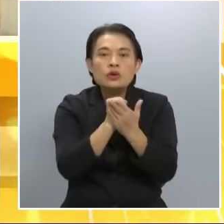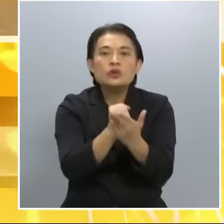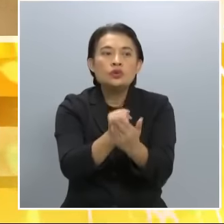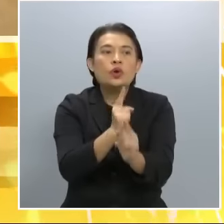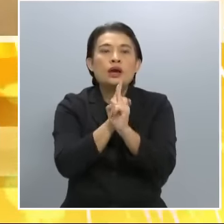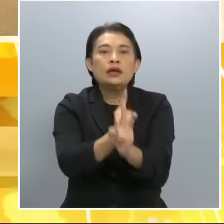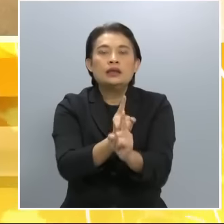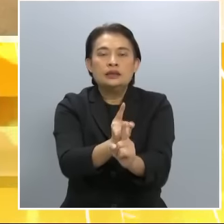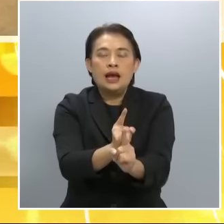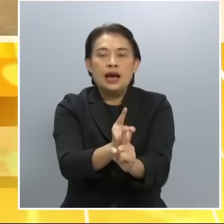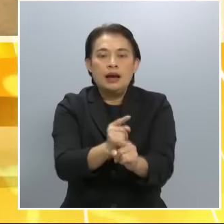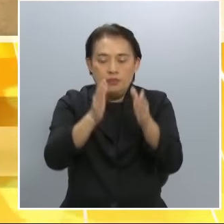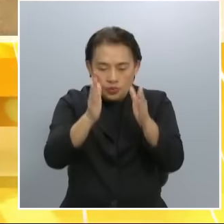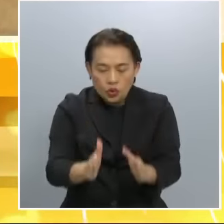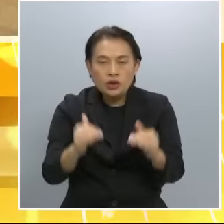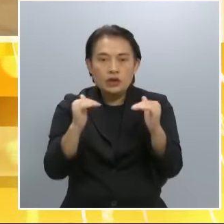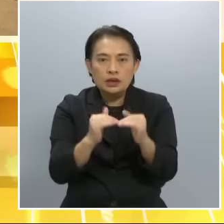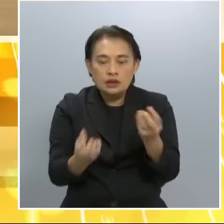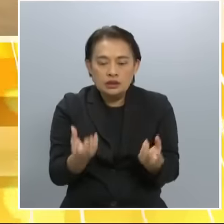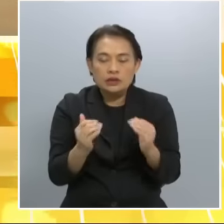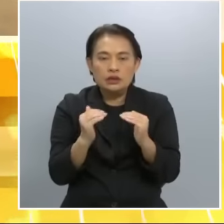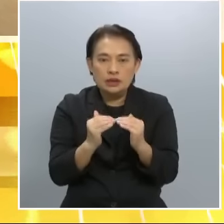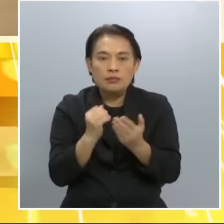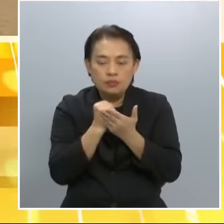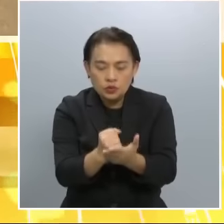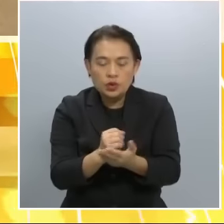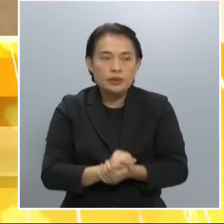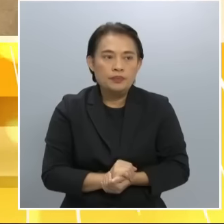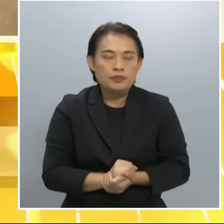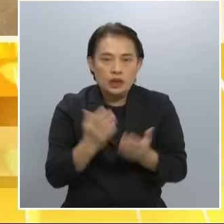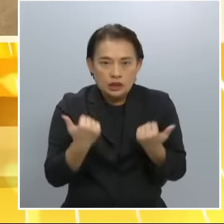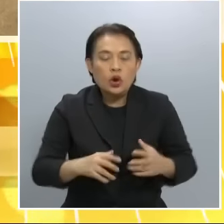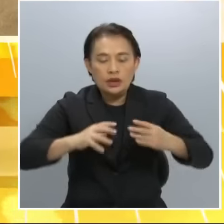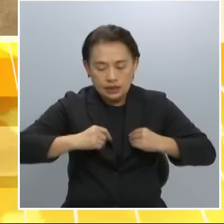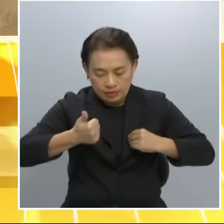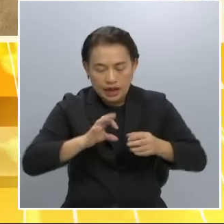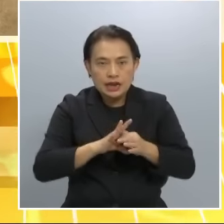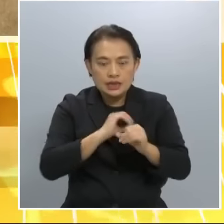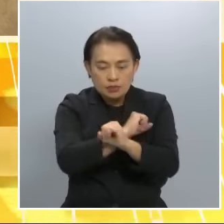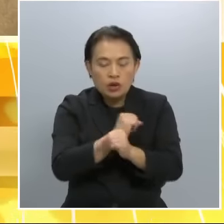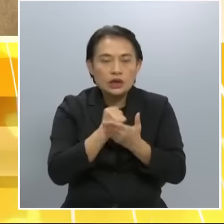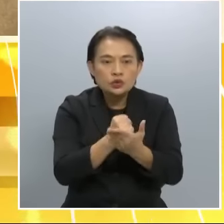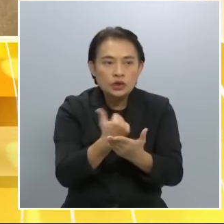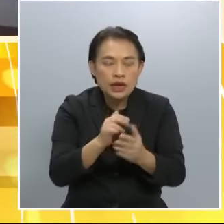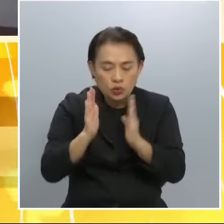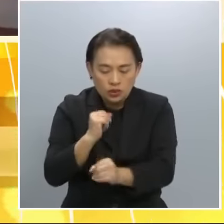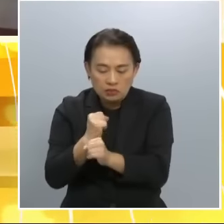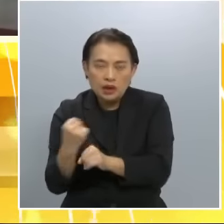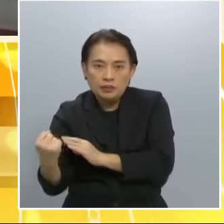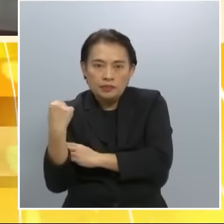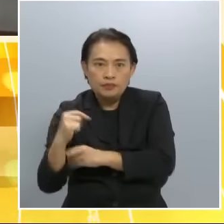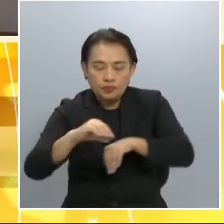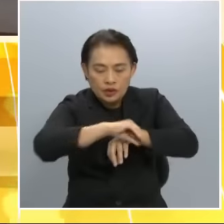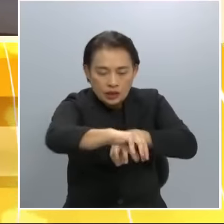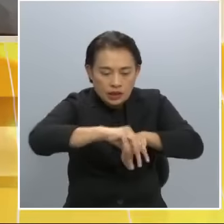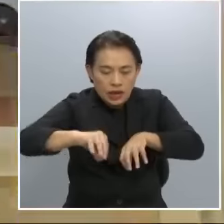รม ยืนยันว่ายังสามารถรับมือไหว รับมือได้ครับ เจ้าหน้าที่ทุกคนเข้มแข็งเต็มที่ เข้มแข็งครับแล้วก็เรามีเครือข่ายในการช่วยเ